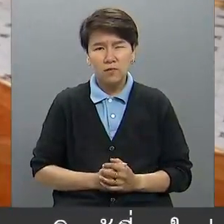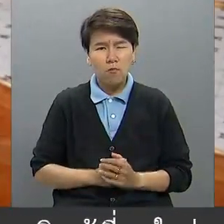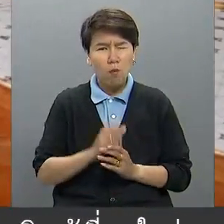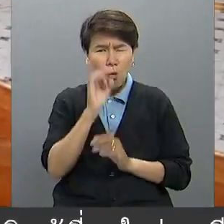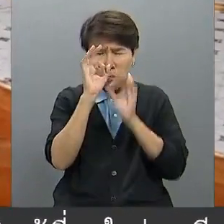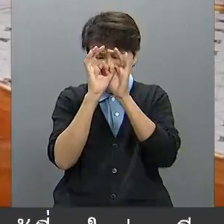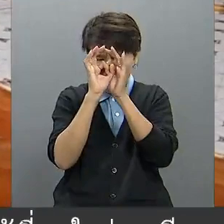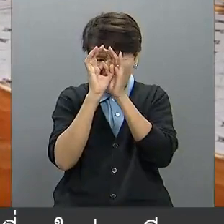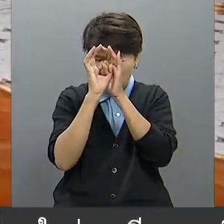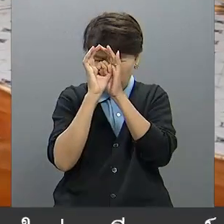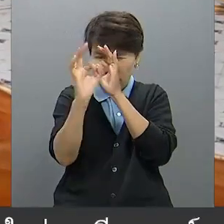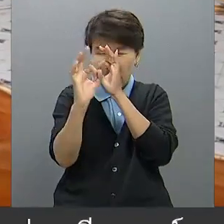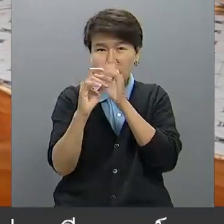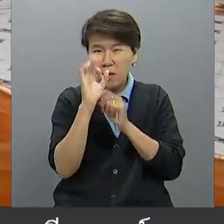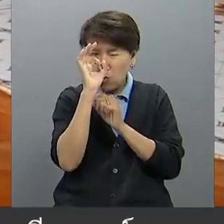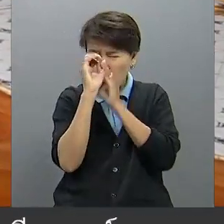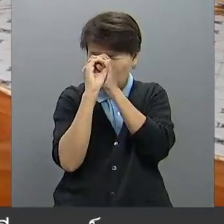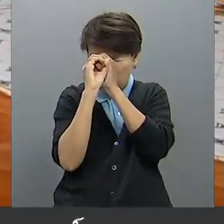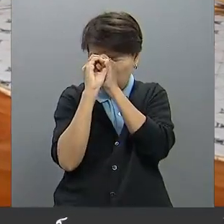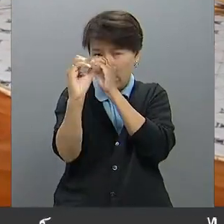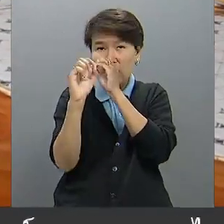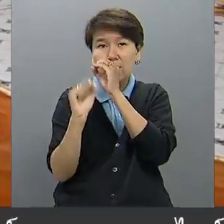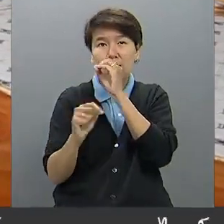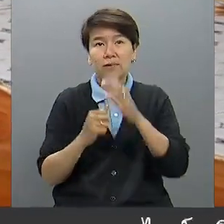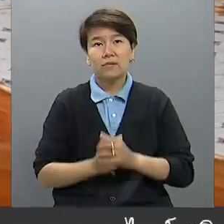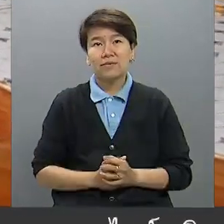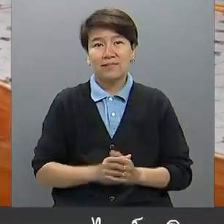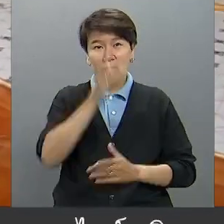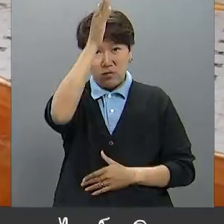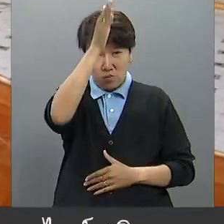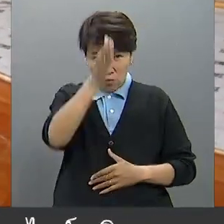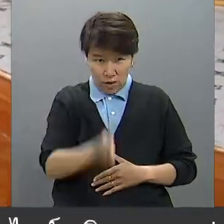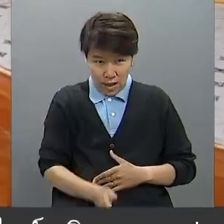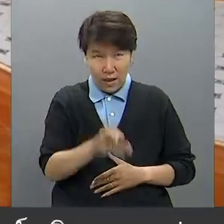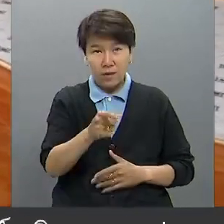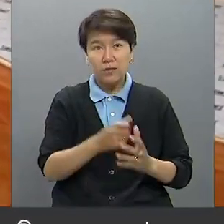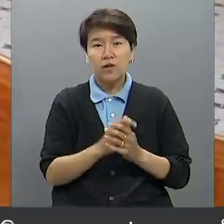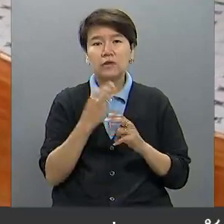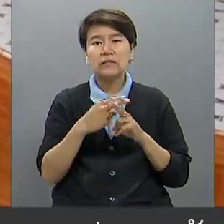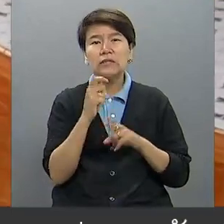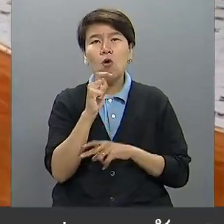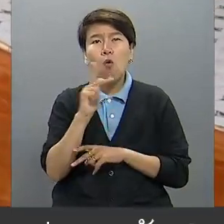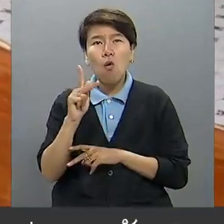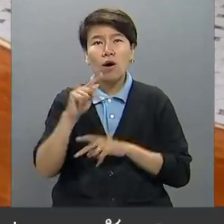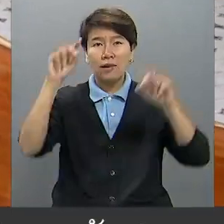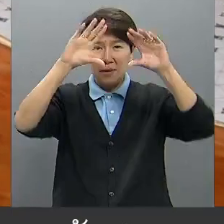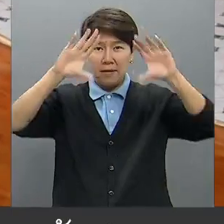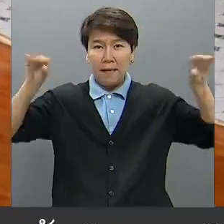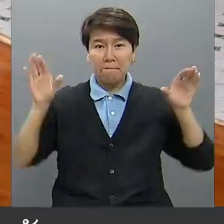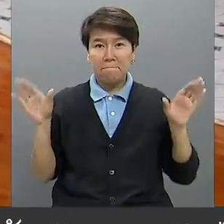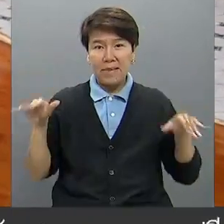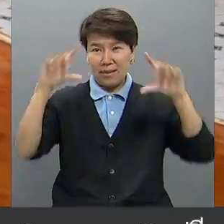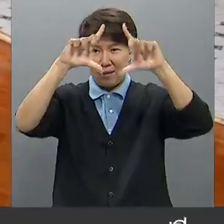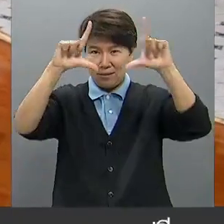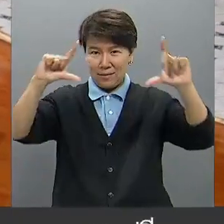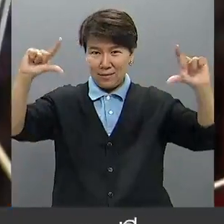ก็คืออันกลางนี่เขาเรียกไม้อกนะครับแล้วก็ไม้ปีกปีกมี2อันปีกบนปีกล่างแล้วก็ไม้ขาไม้